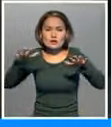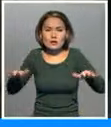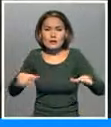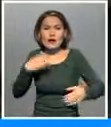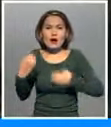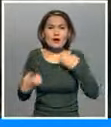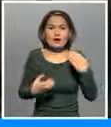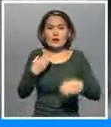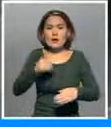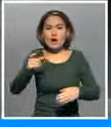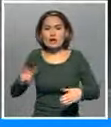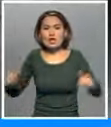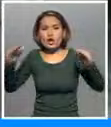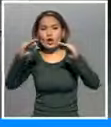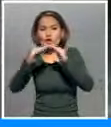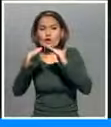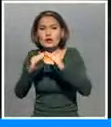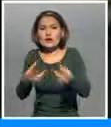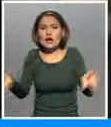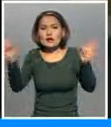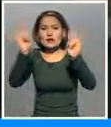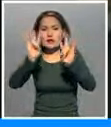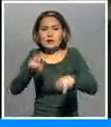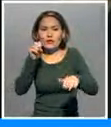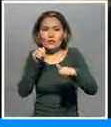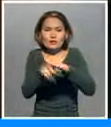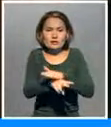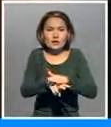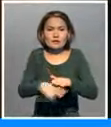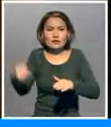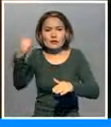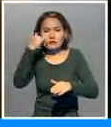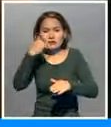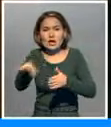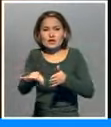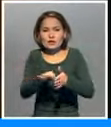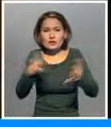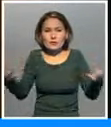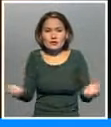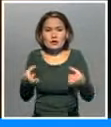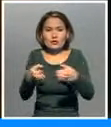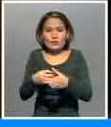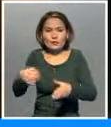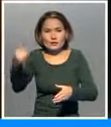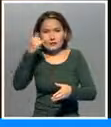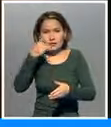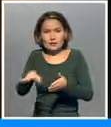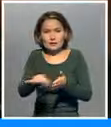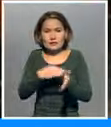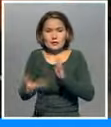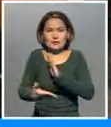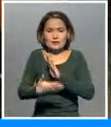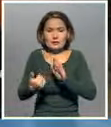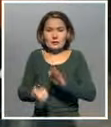шошынған жұрт үйлерін тастап, далаға қашып шығып, құтқарушыларға хабар берген. Үйден шыққан кезде су пайда болды. Біз машинамен шығып жол көшенің ортасына